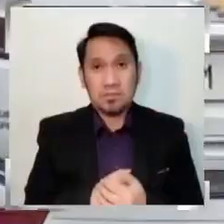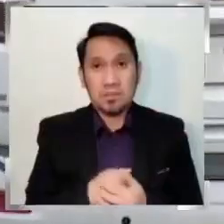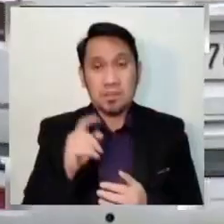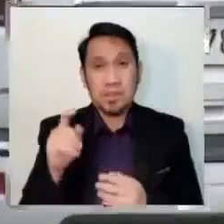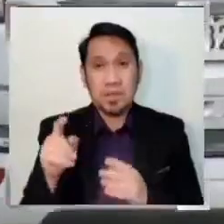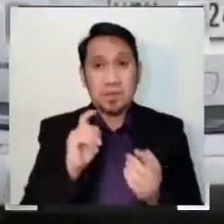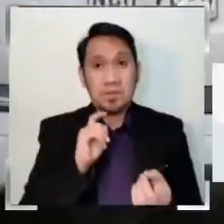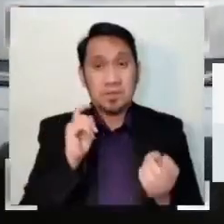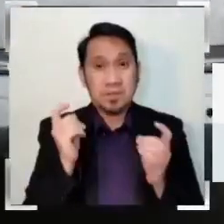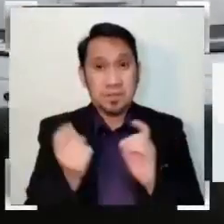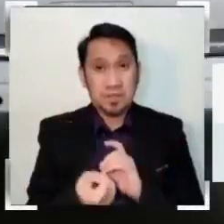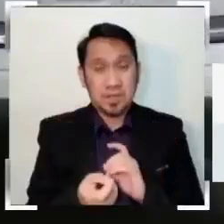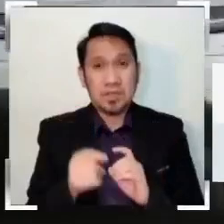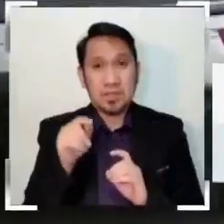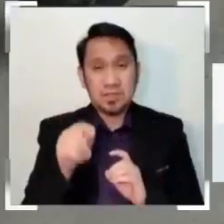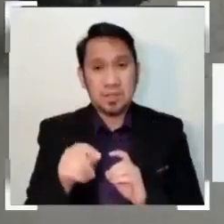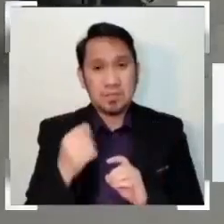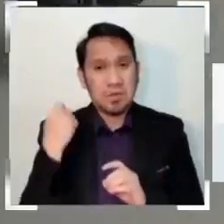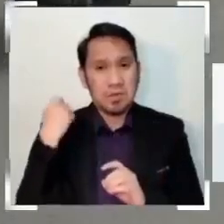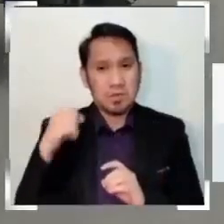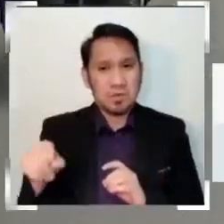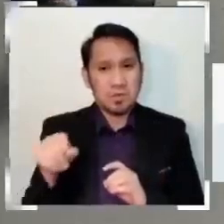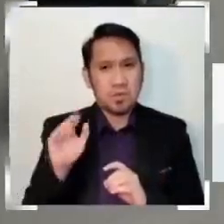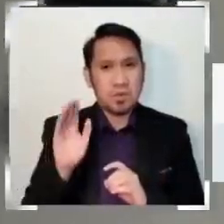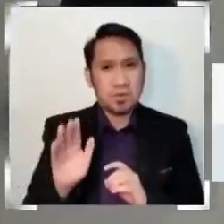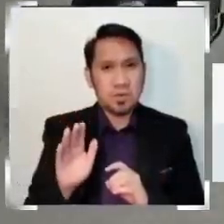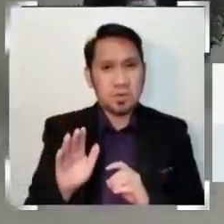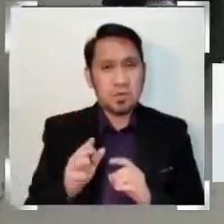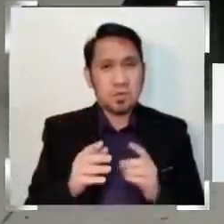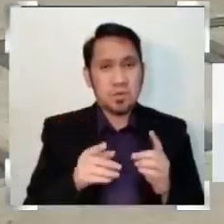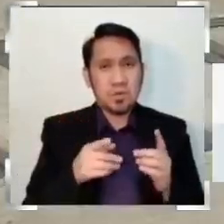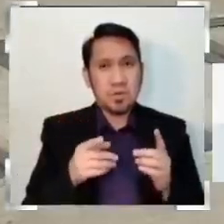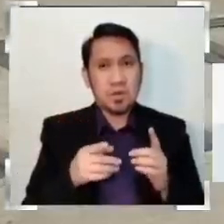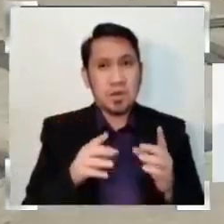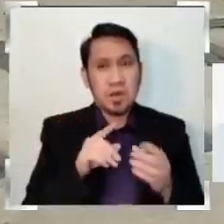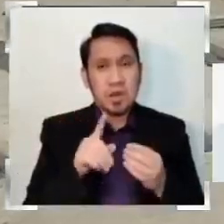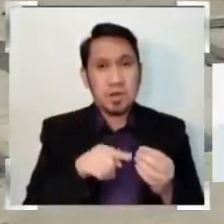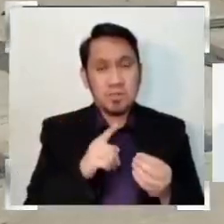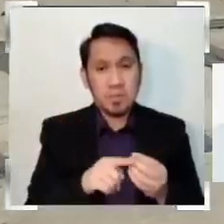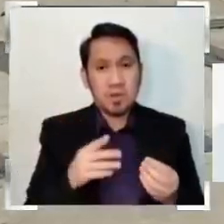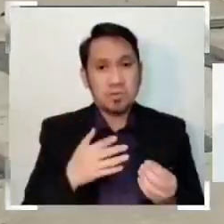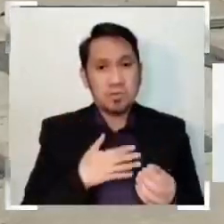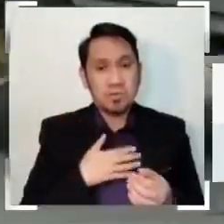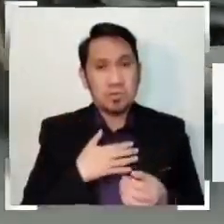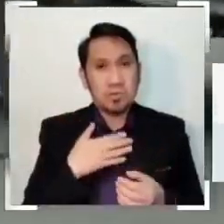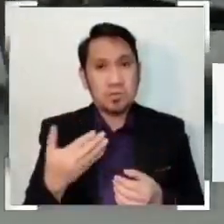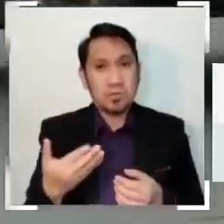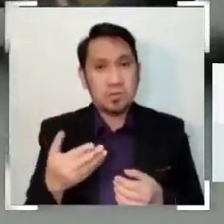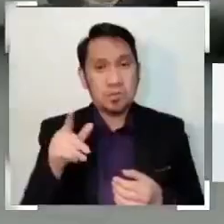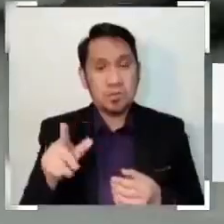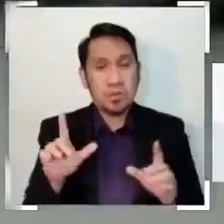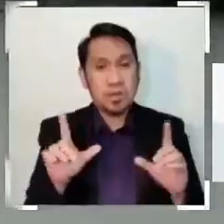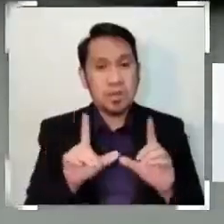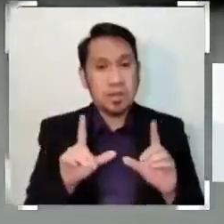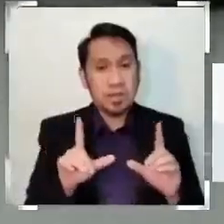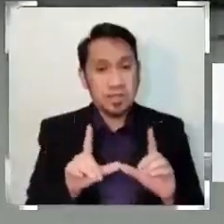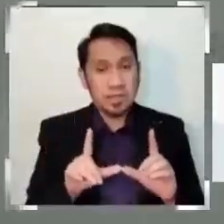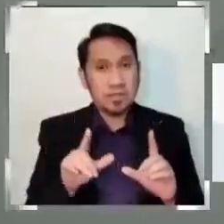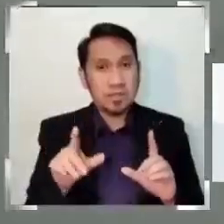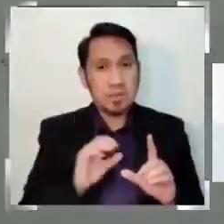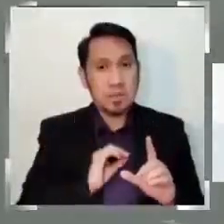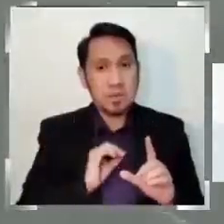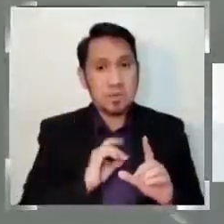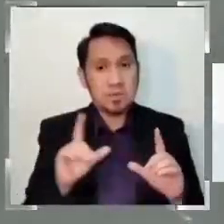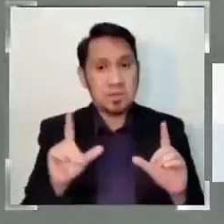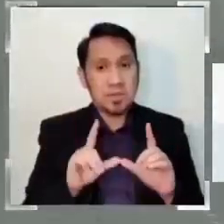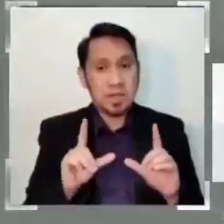unit, tinututulan din ng ilang operator at driver ang pagsusuko ng kanilang mga individual na prangkisa. Pero sabi ni Valbuena, bukas